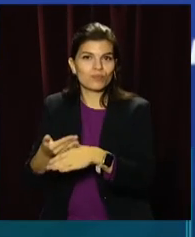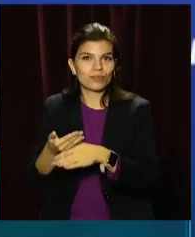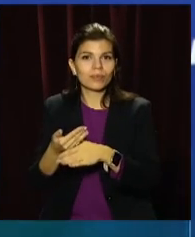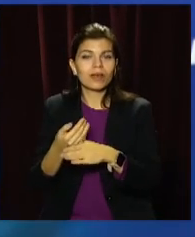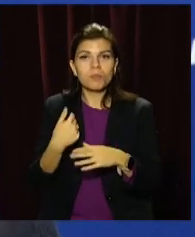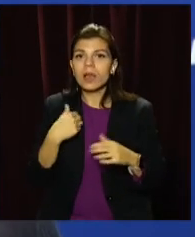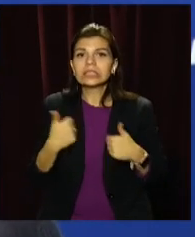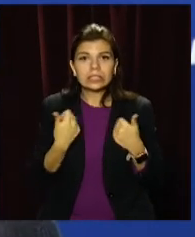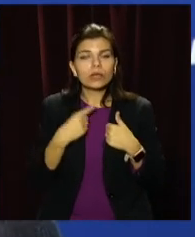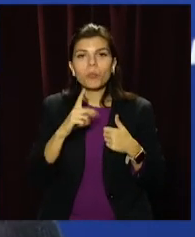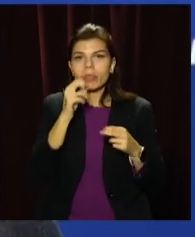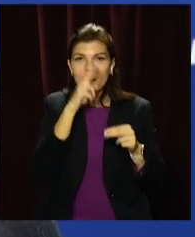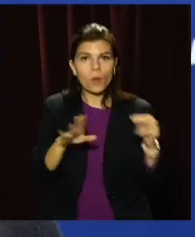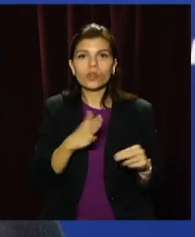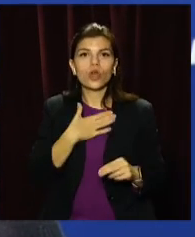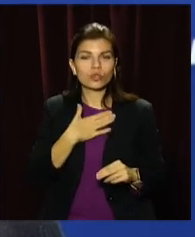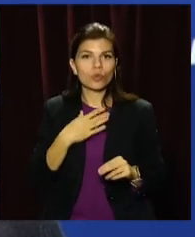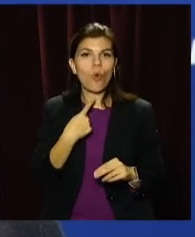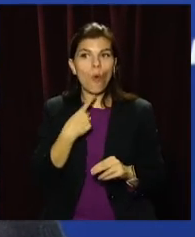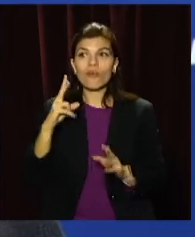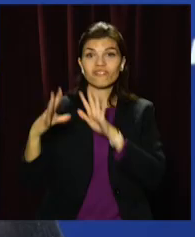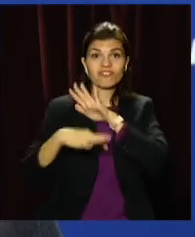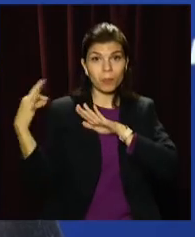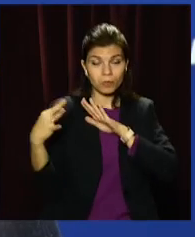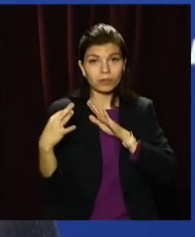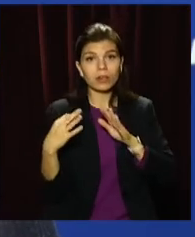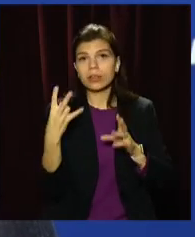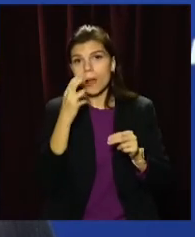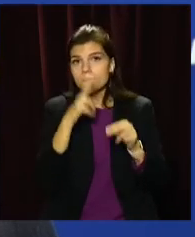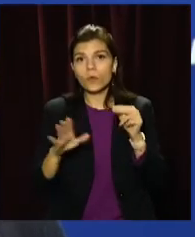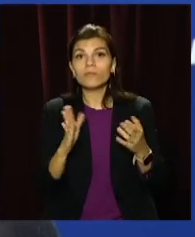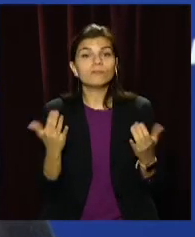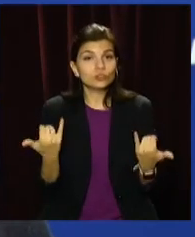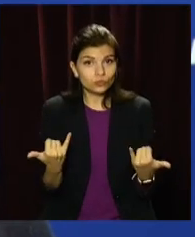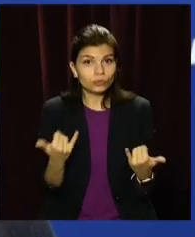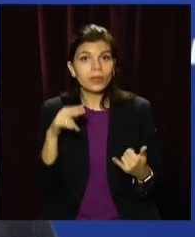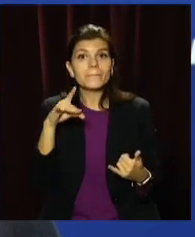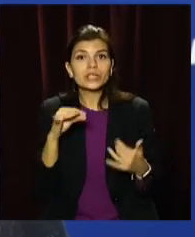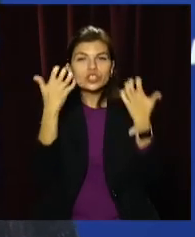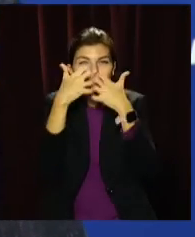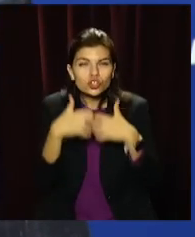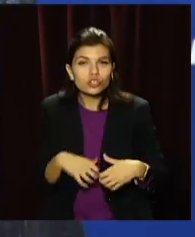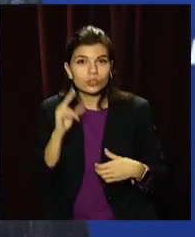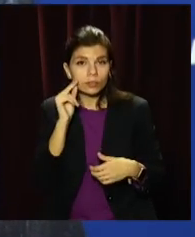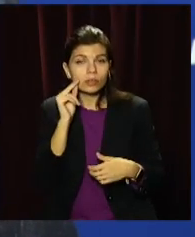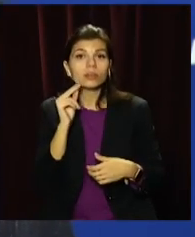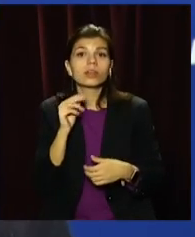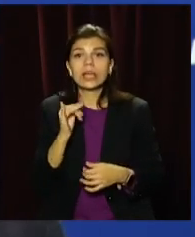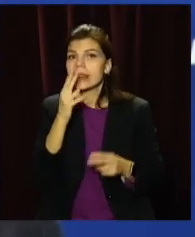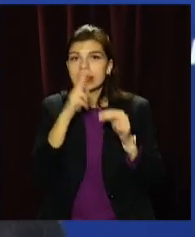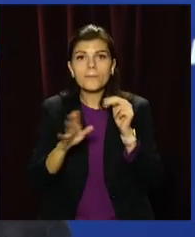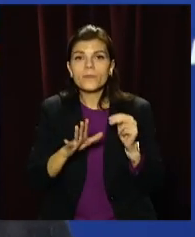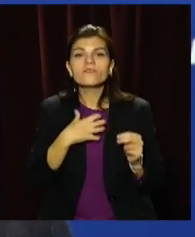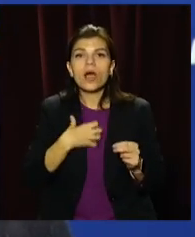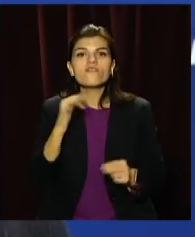не потерять ни один голос нашего избирателя, не потерять его сейчас при подсчете голосов, и самое главное, не потерять